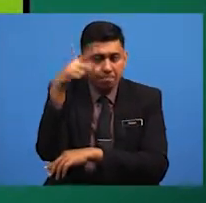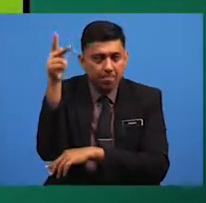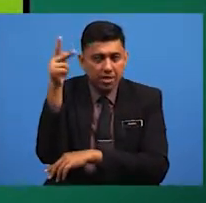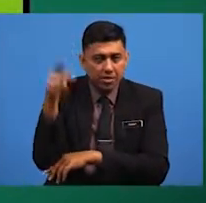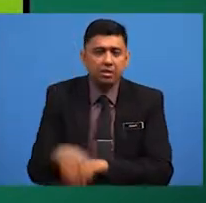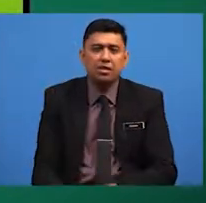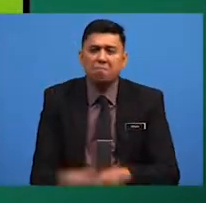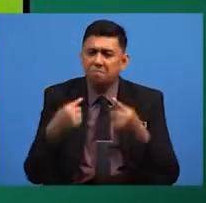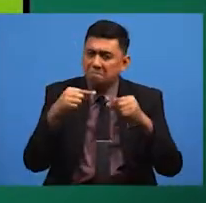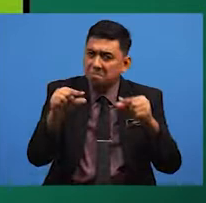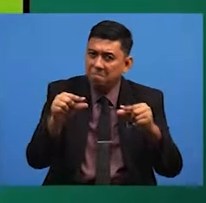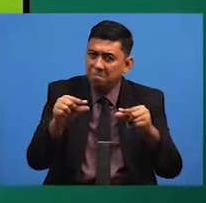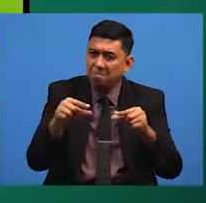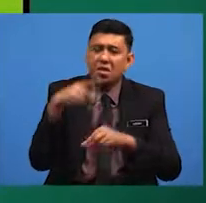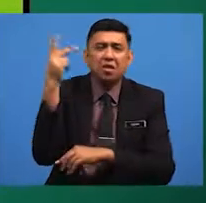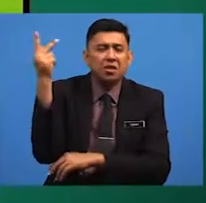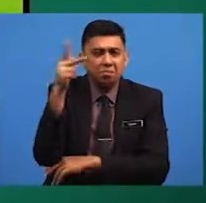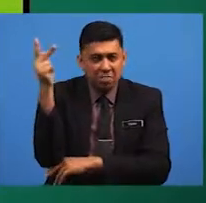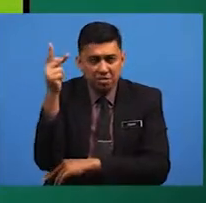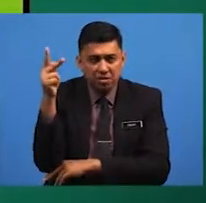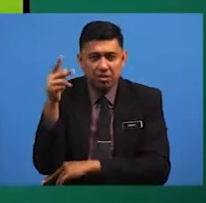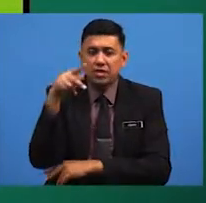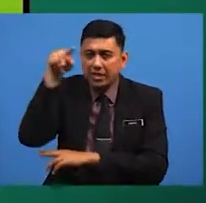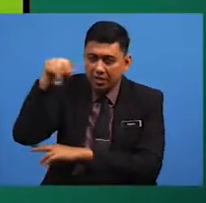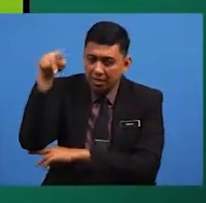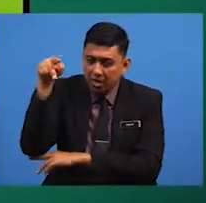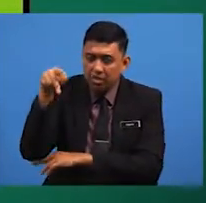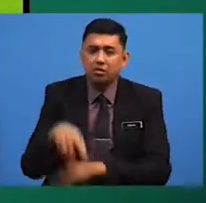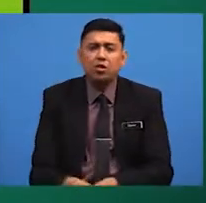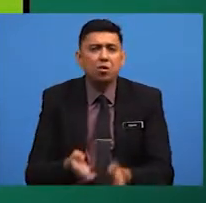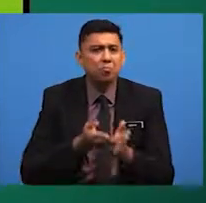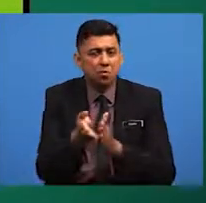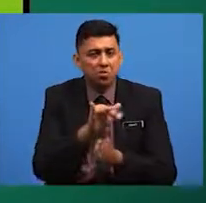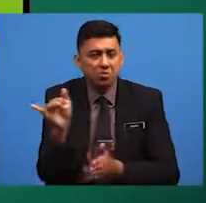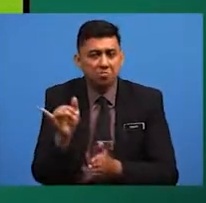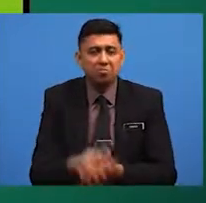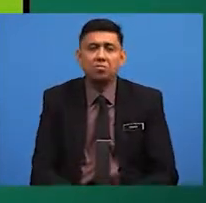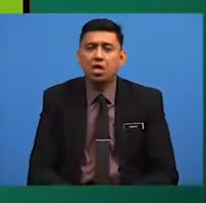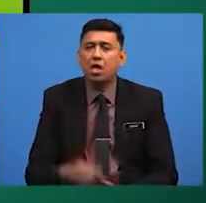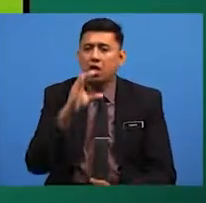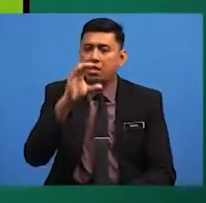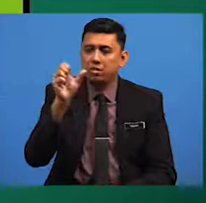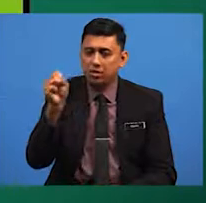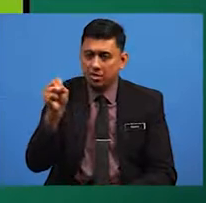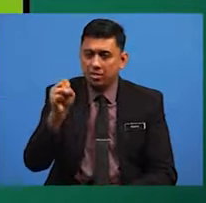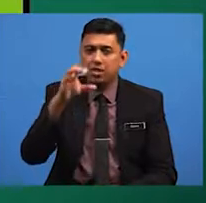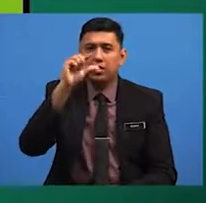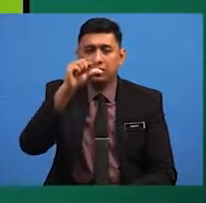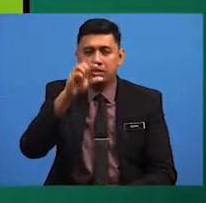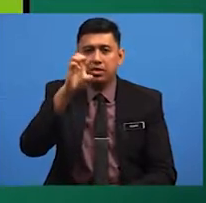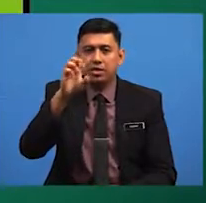menggerakkan kipas kincir angin ini dan seterusnya akan mengecas generate